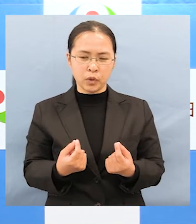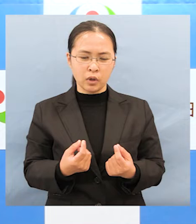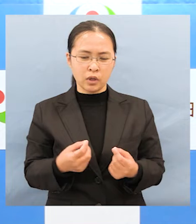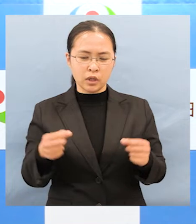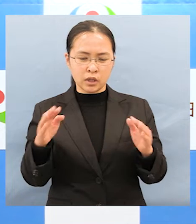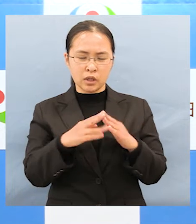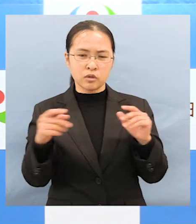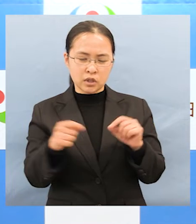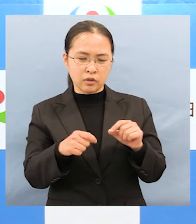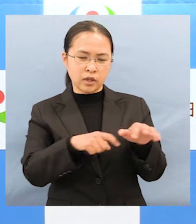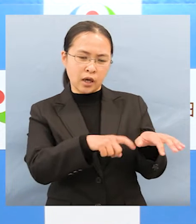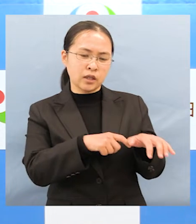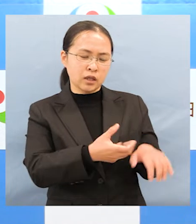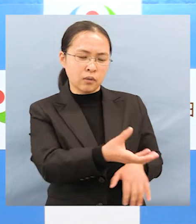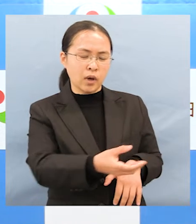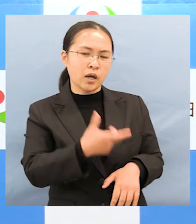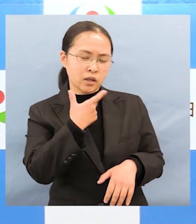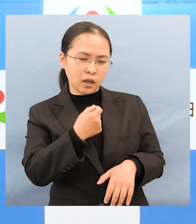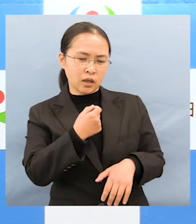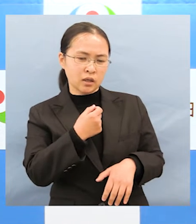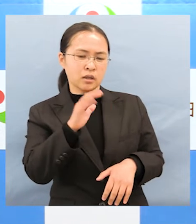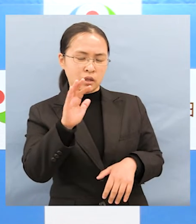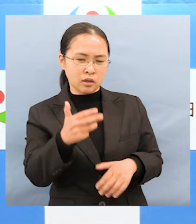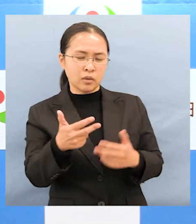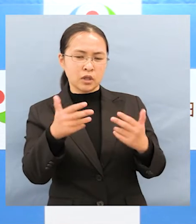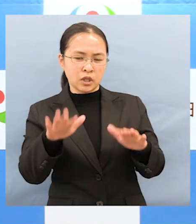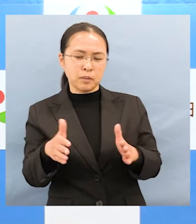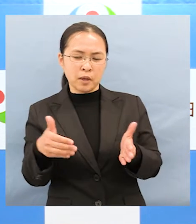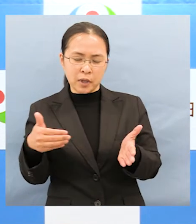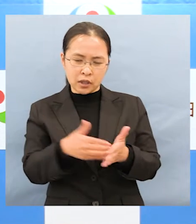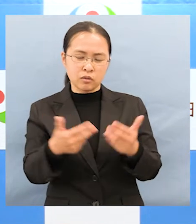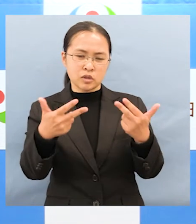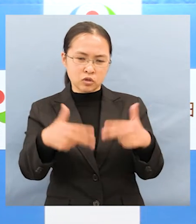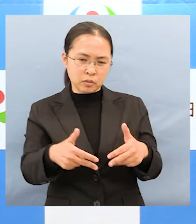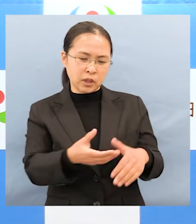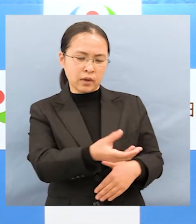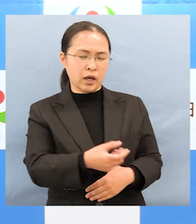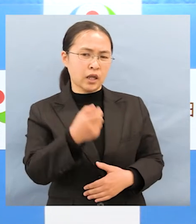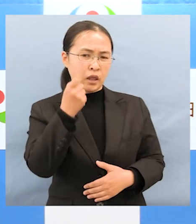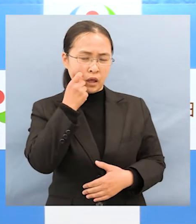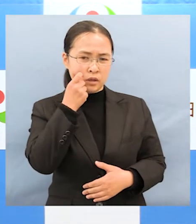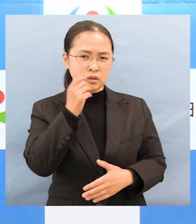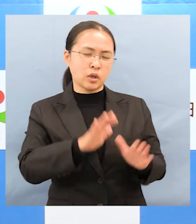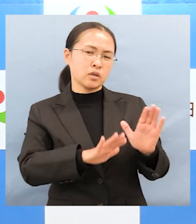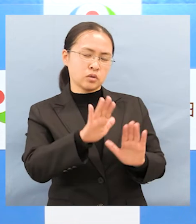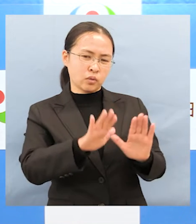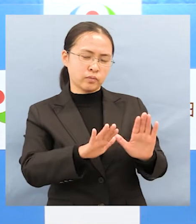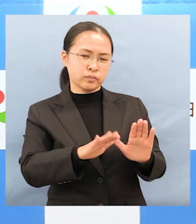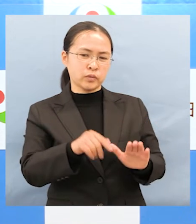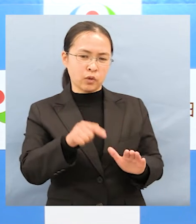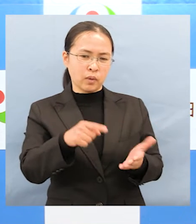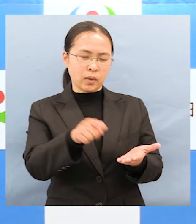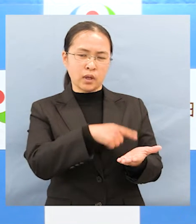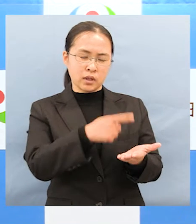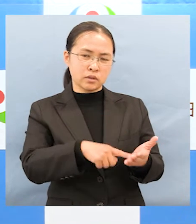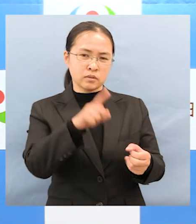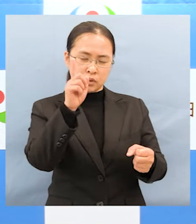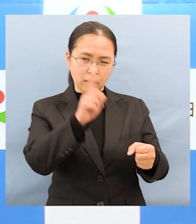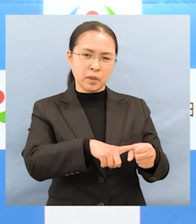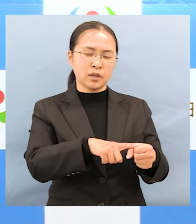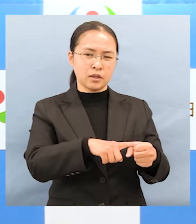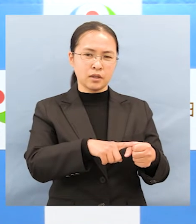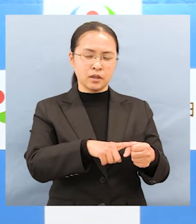いな、畑借りたいなと思っても、今までの仕組みでは実は借りることができなかったわけであります。そういったことをクリアするためにです